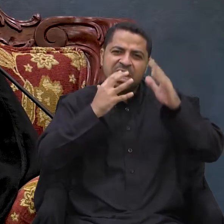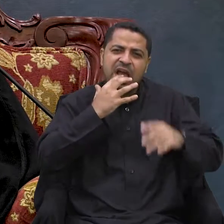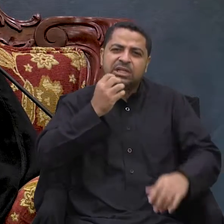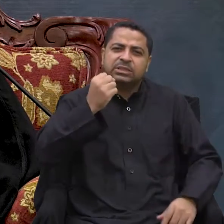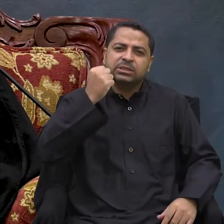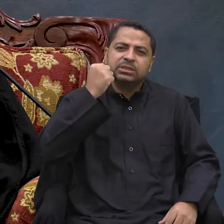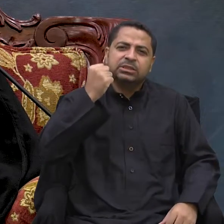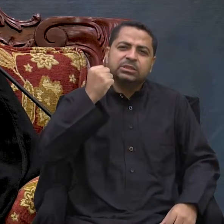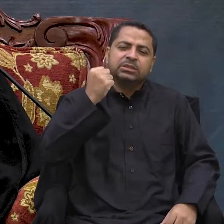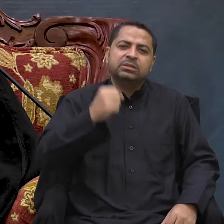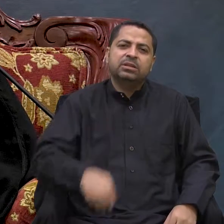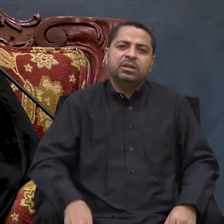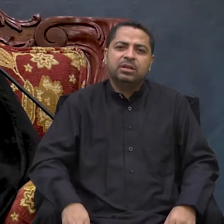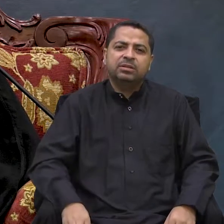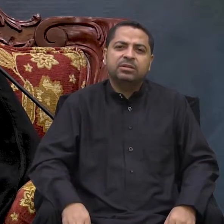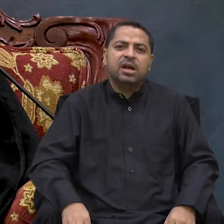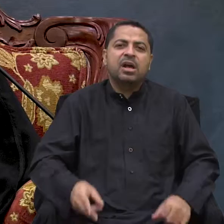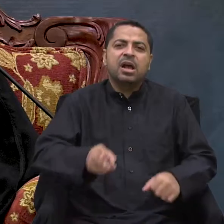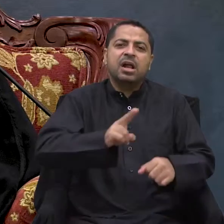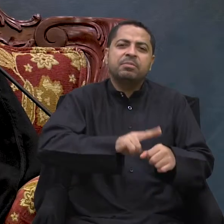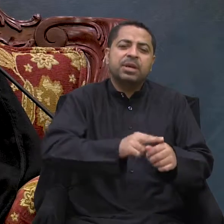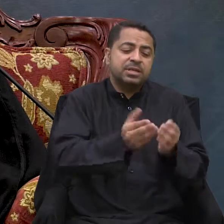التي وصفتها الزيارة